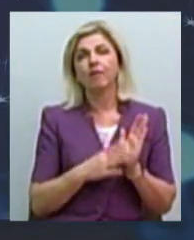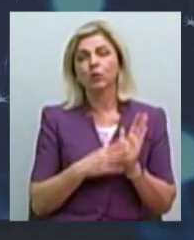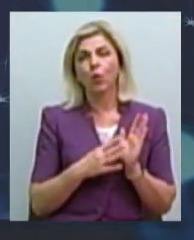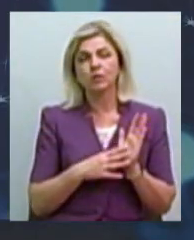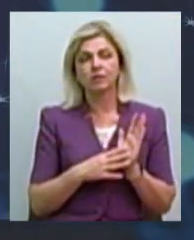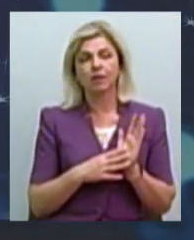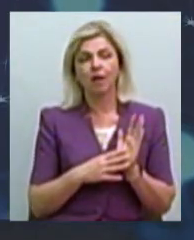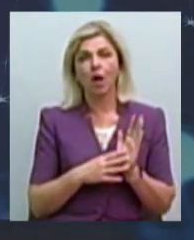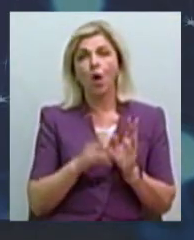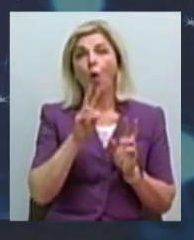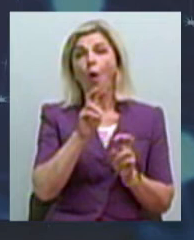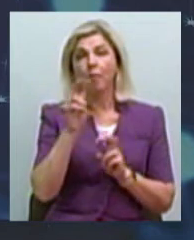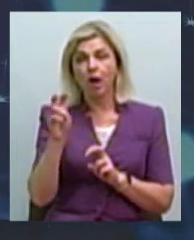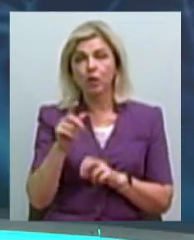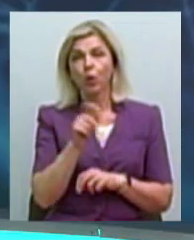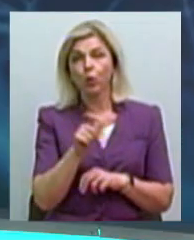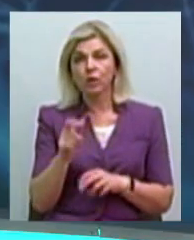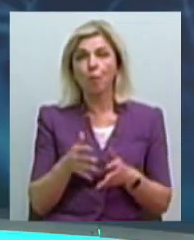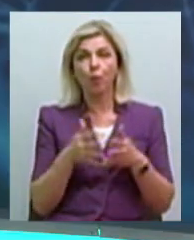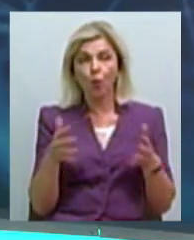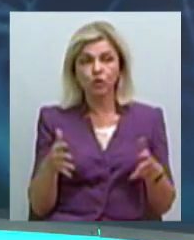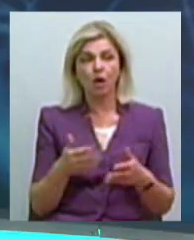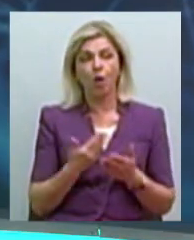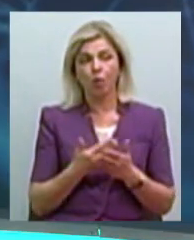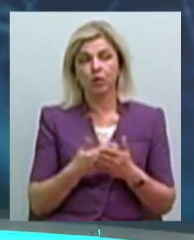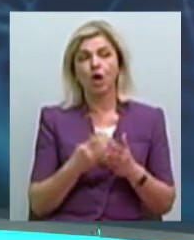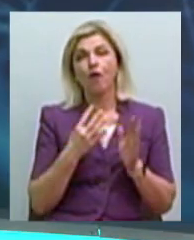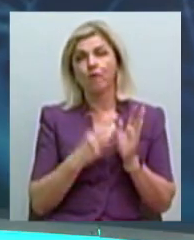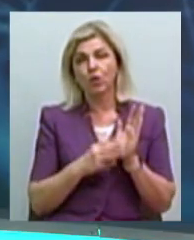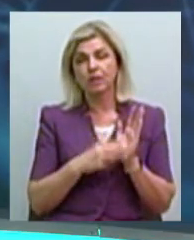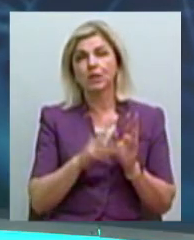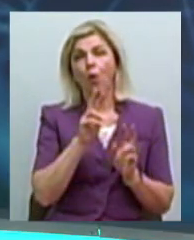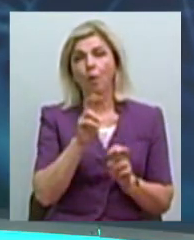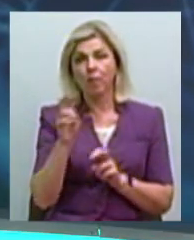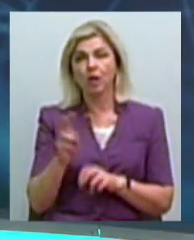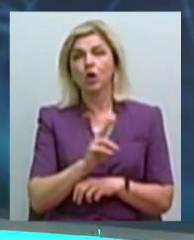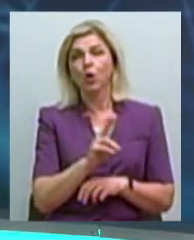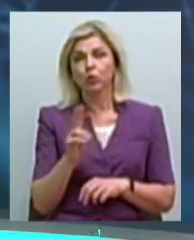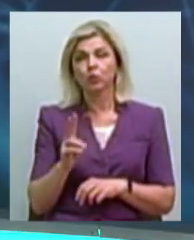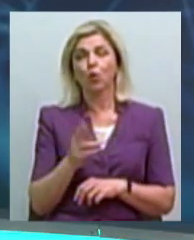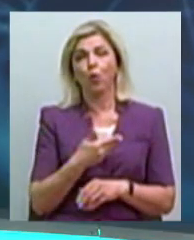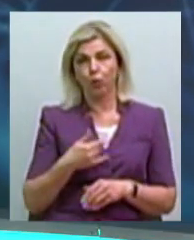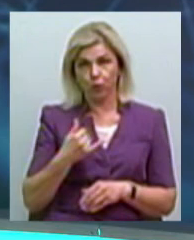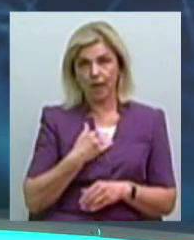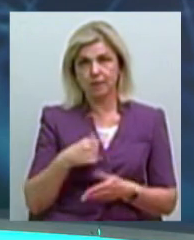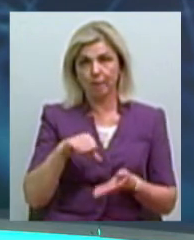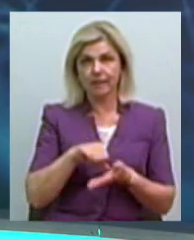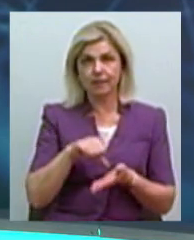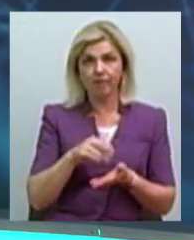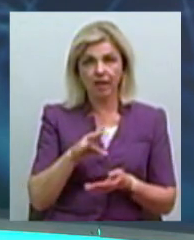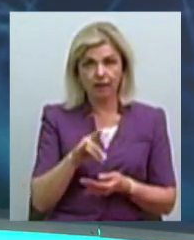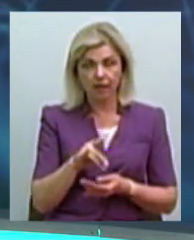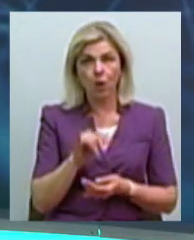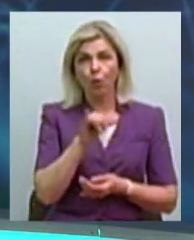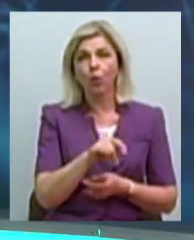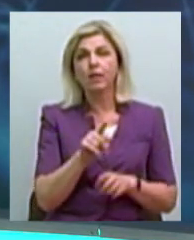90 компаній, да. То есть людей більше, около 80 там, компаній, які у нас в мрії представлені. То есть у